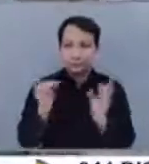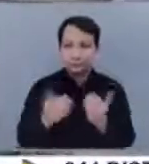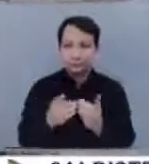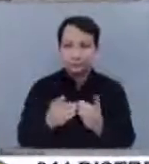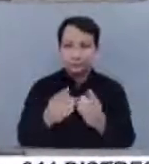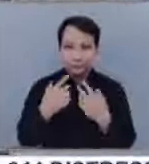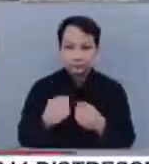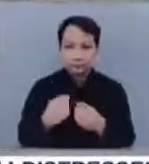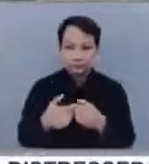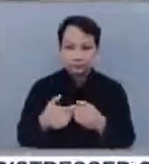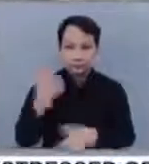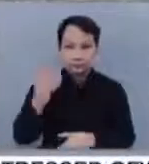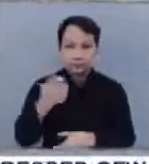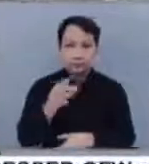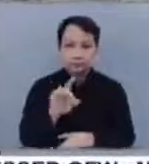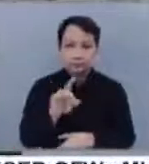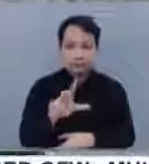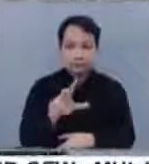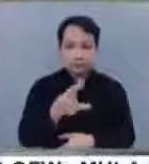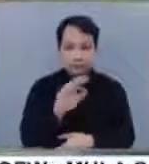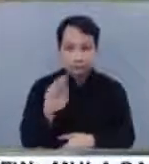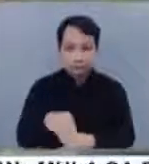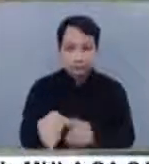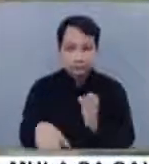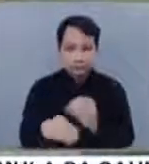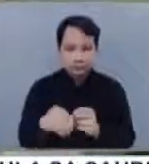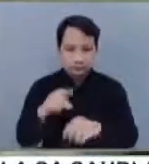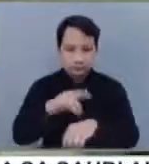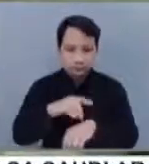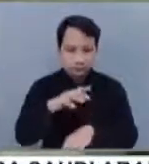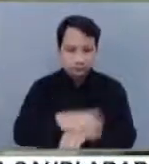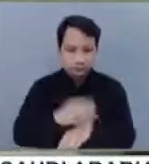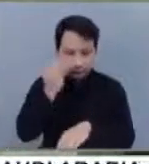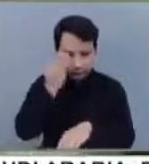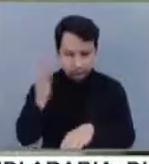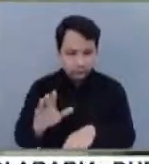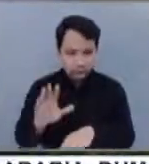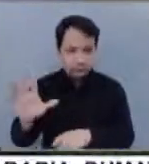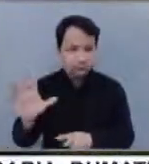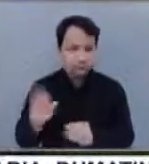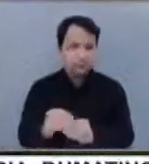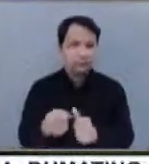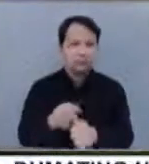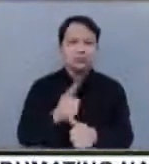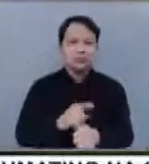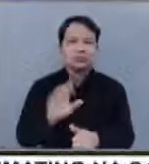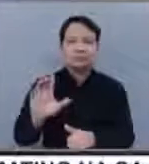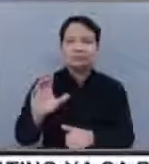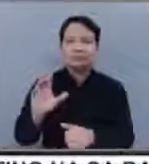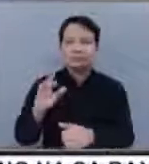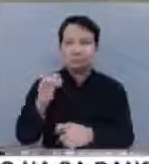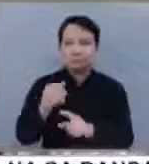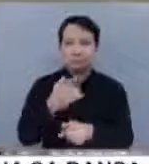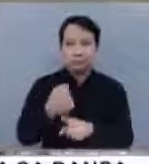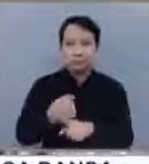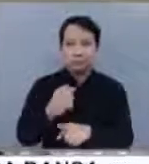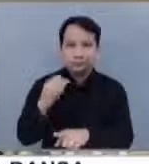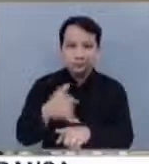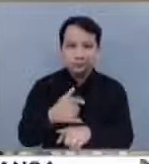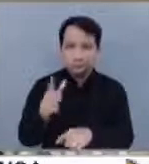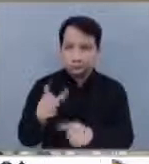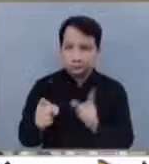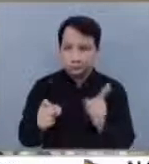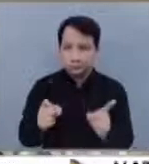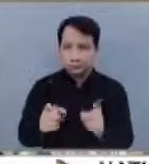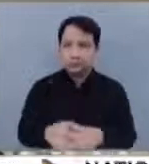ng 83% ang kaso ng dengue sa bansa sa first half ng taon kumpara noong Enero hanggang Hulyo ng 2021.